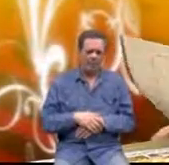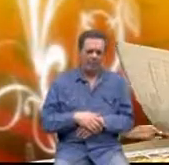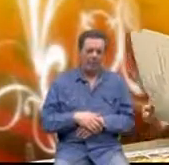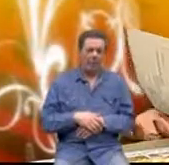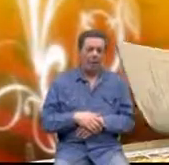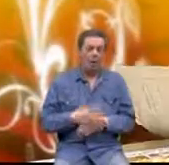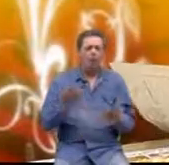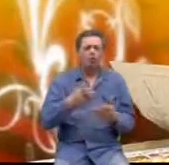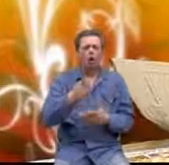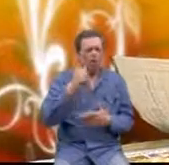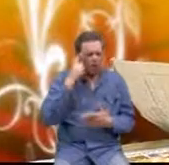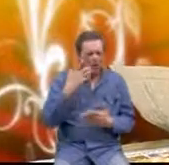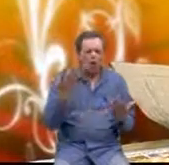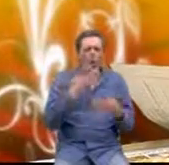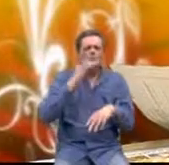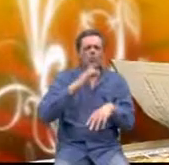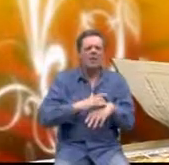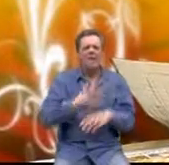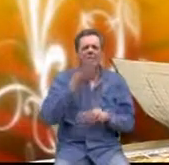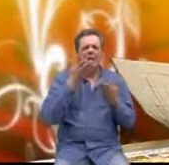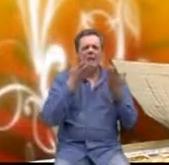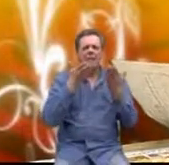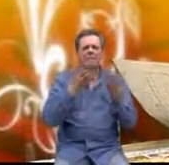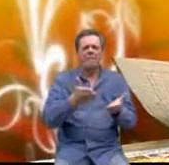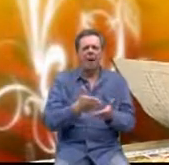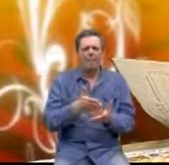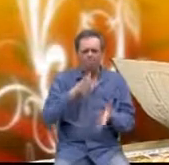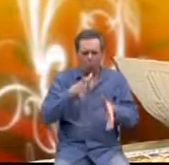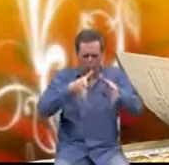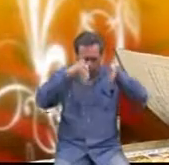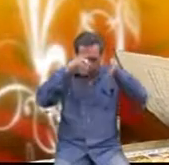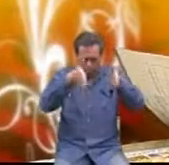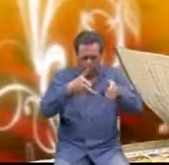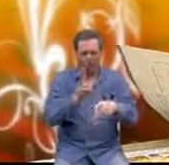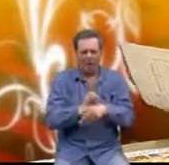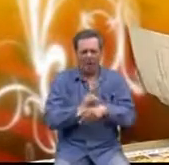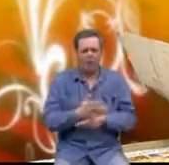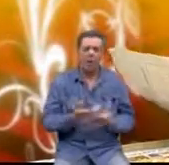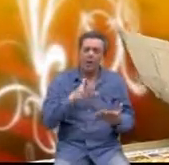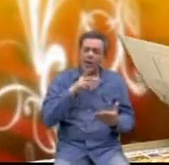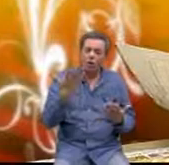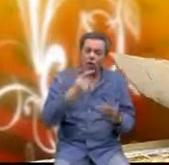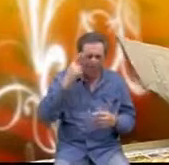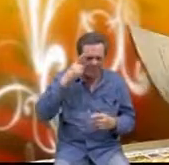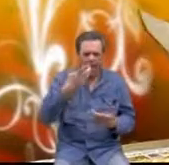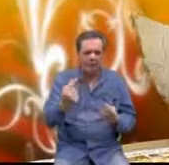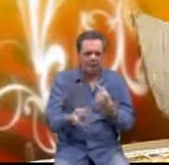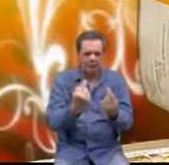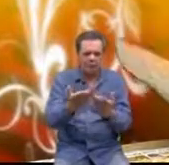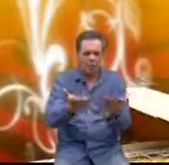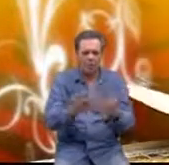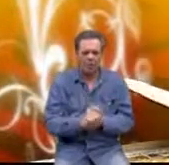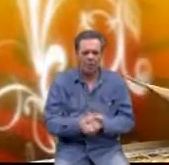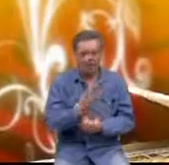Što to znači? Koji su ciljevi vama ono u fokusu pažnje i što mislite da će se desiti?